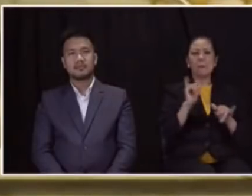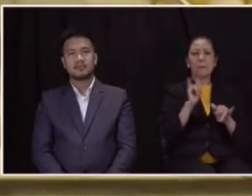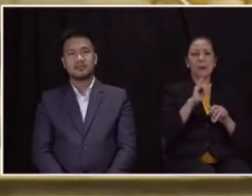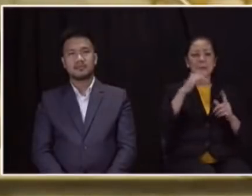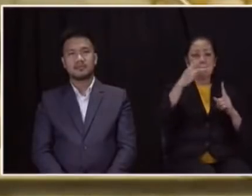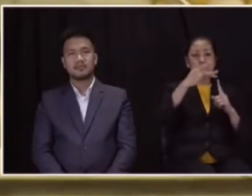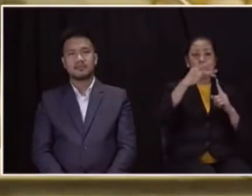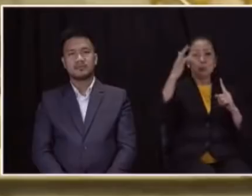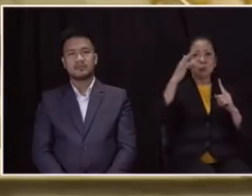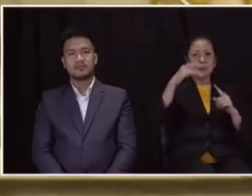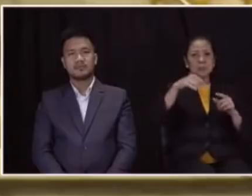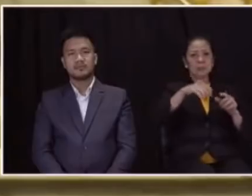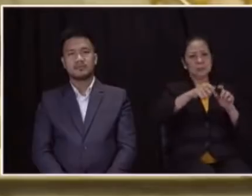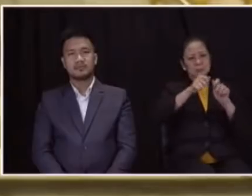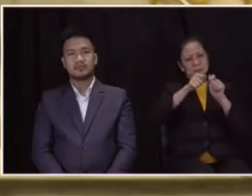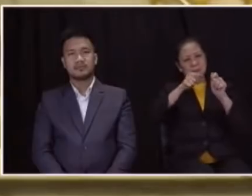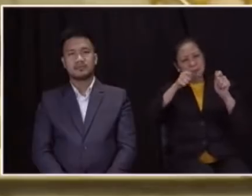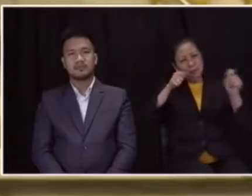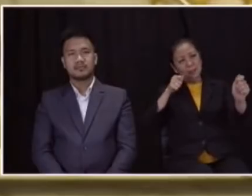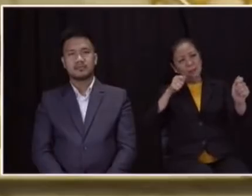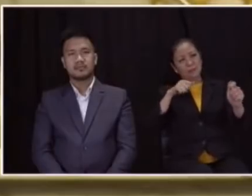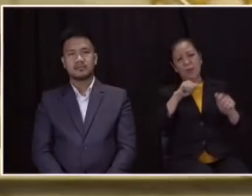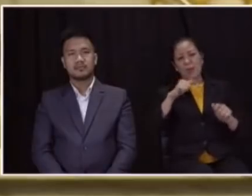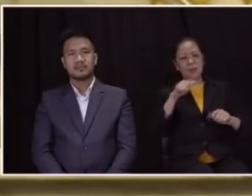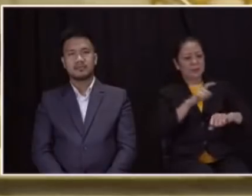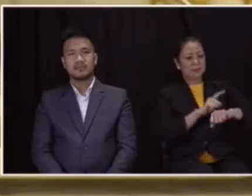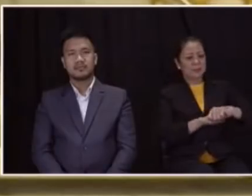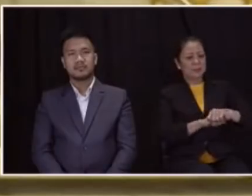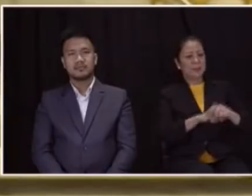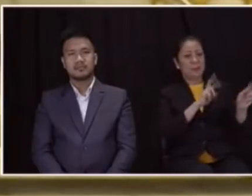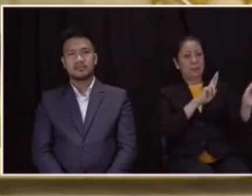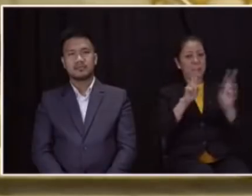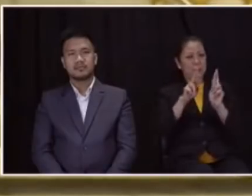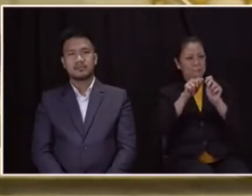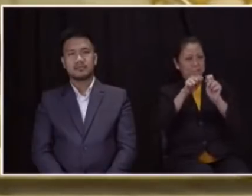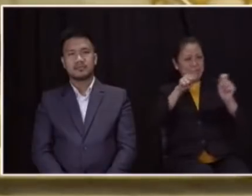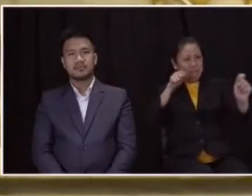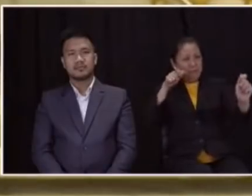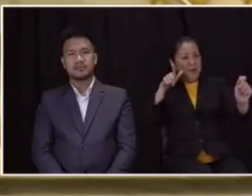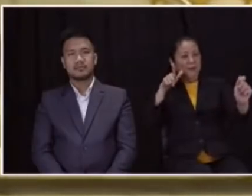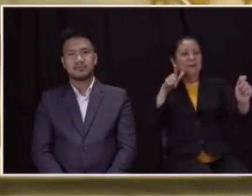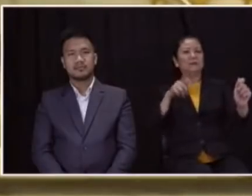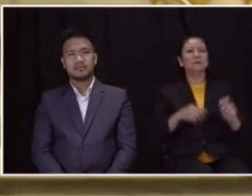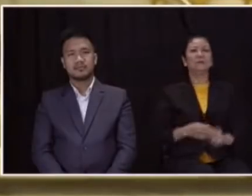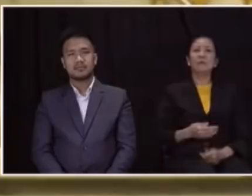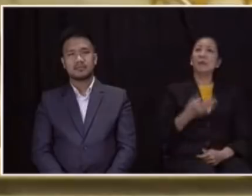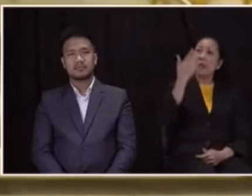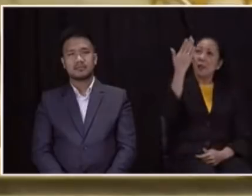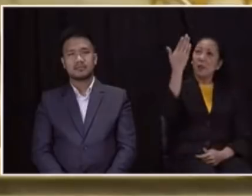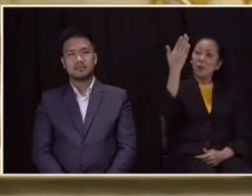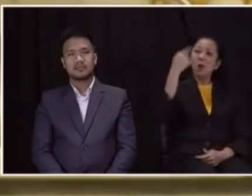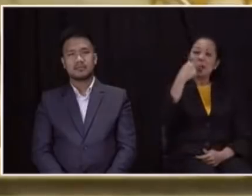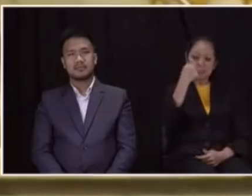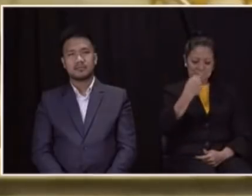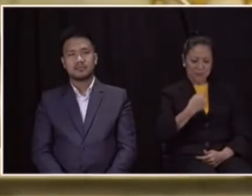palaso na anumang oras ay handang itudla. Sinabi niya sa